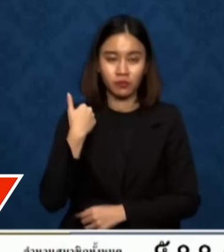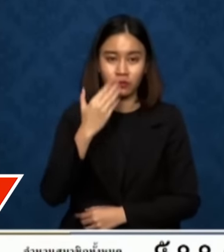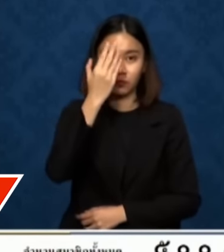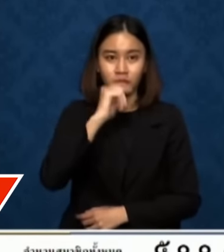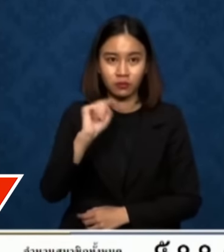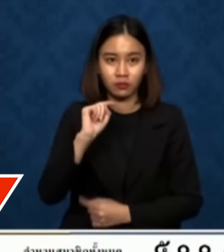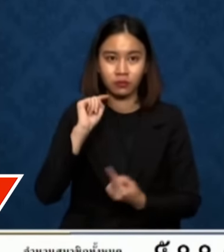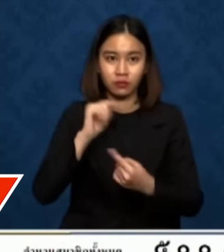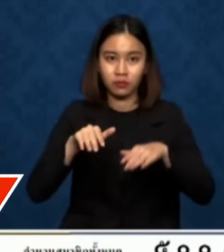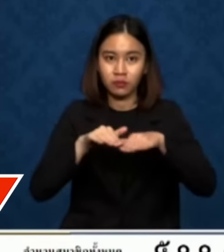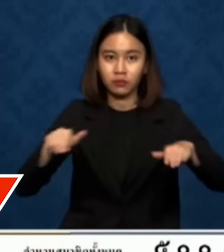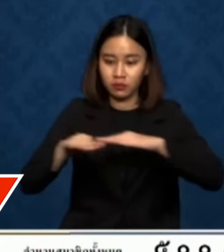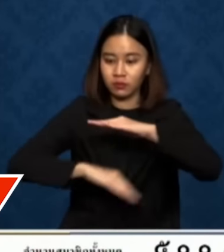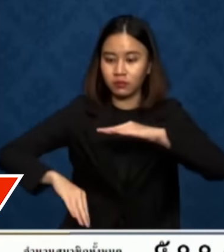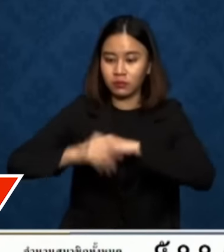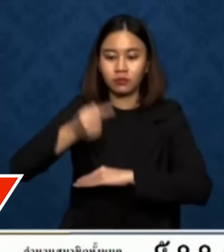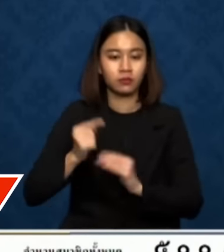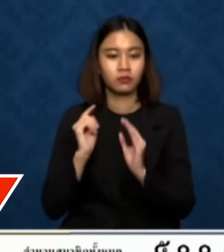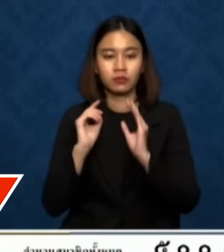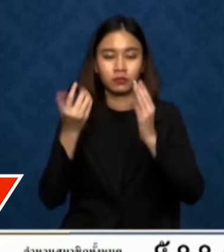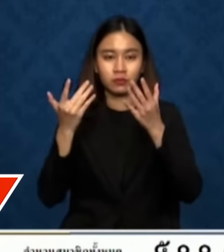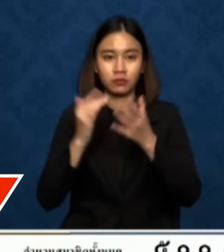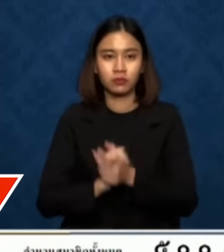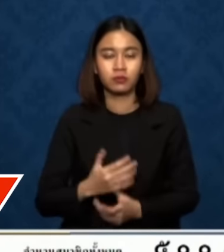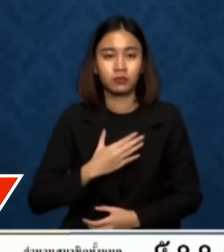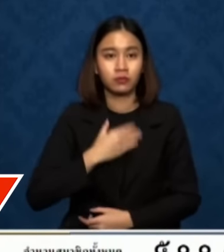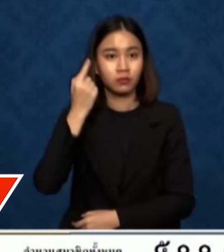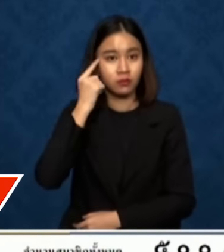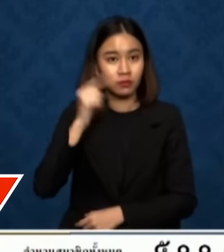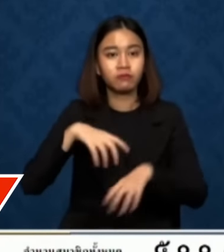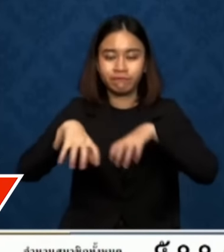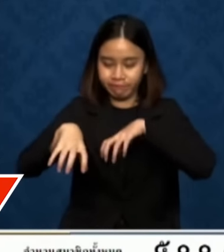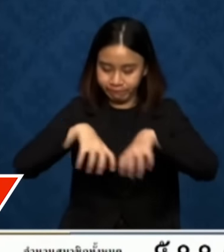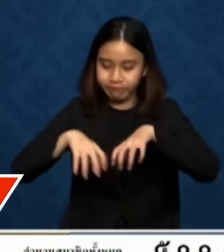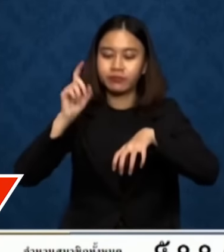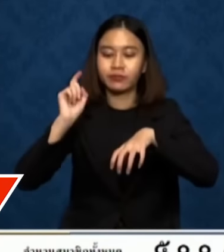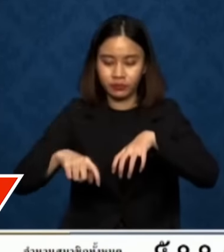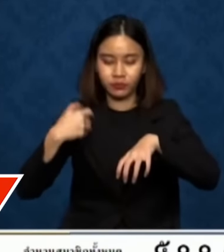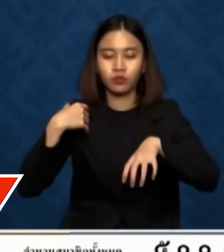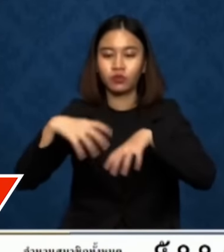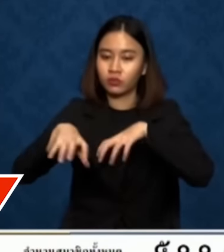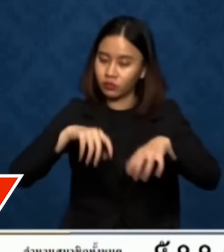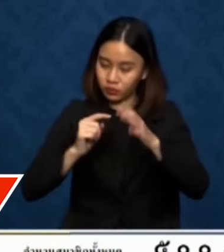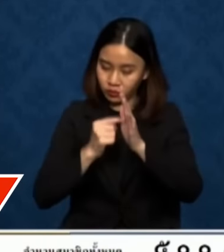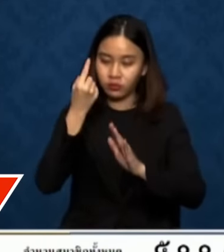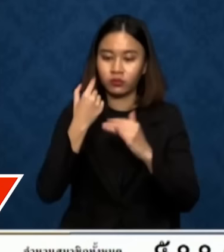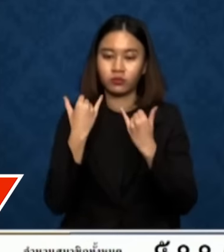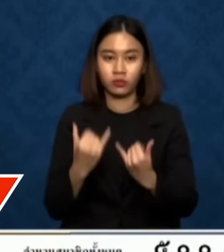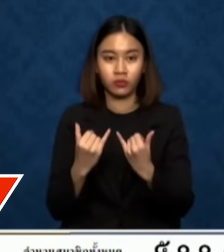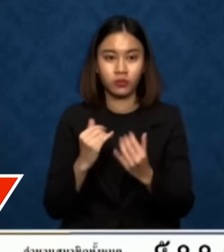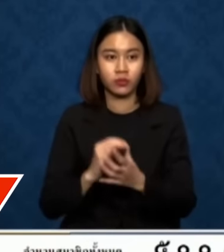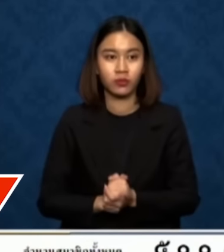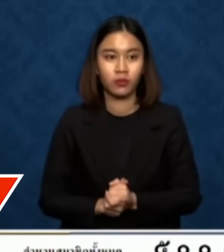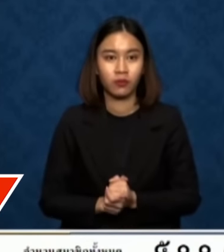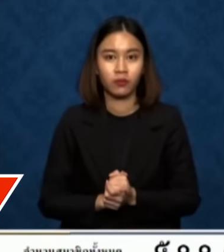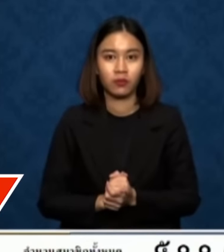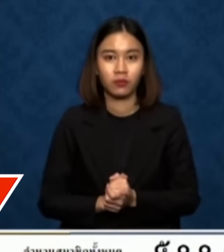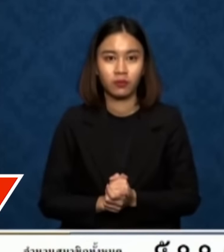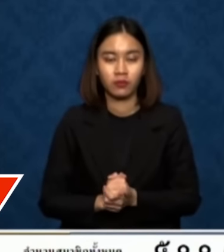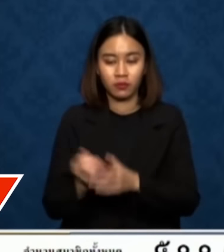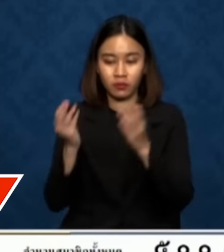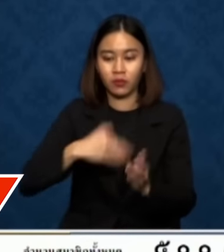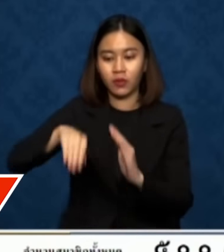ไม่ได้อยู่บนพื้นฐานของความเป็นจริงอะไรเลยค่ะดิฉันคิดว่าจัดการเสียนะคะจัดการซะตั้งแต่ตอนนี้ค่ะอย่าให้กระบ